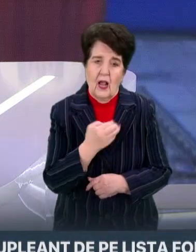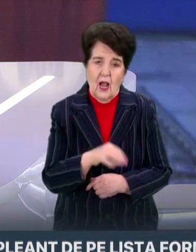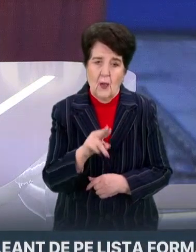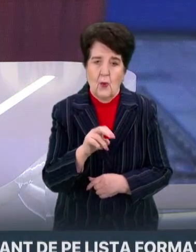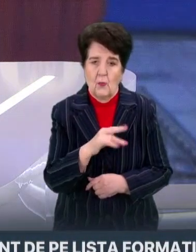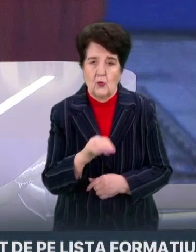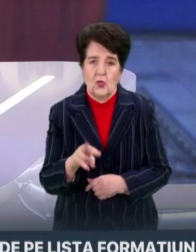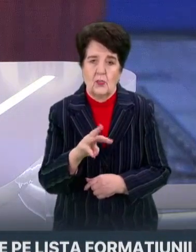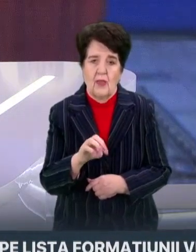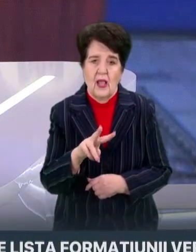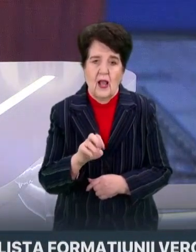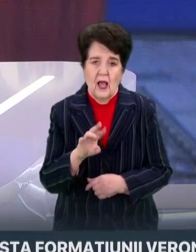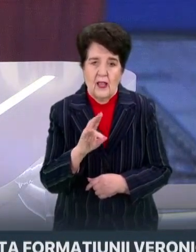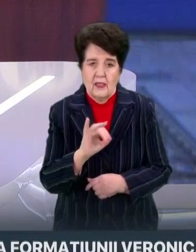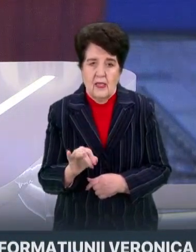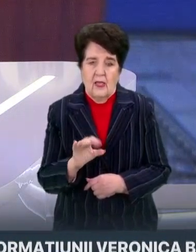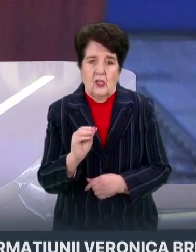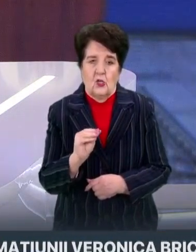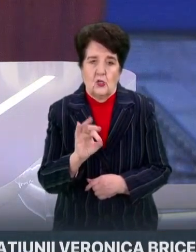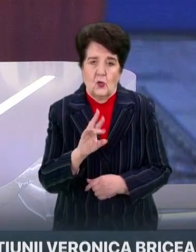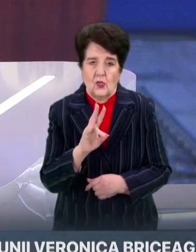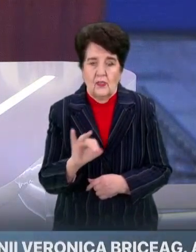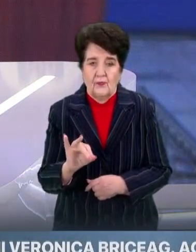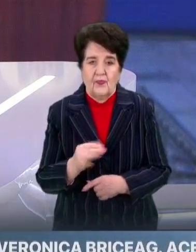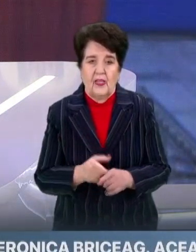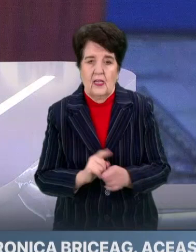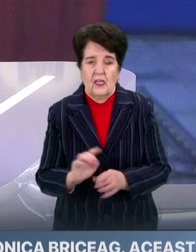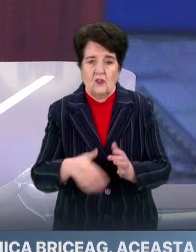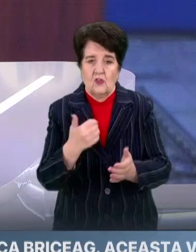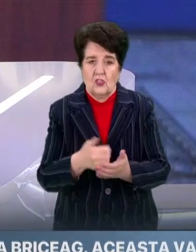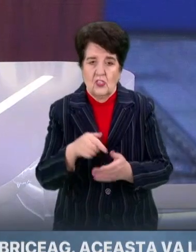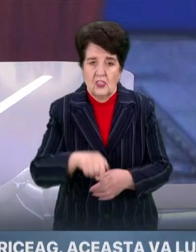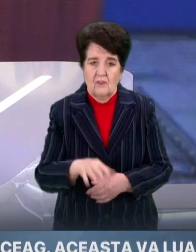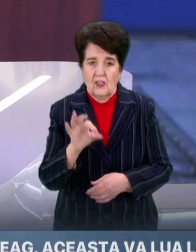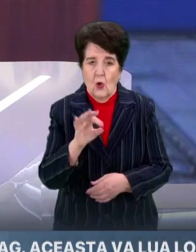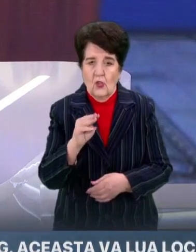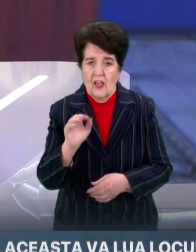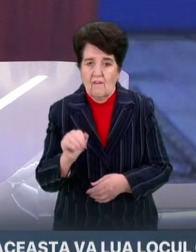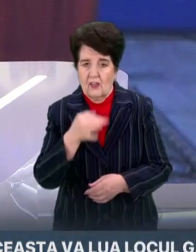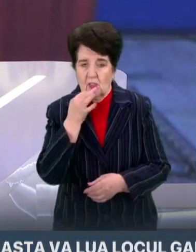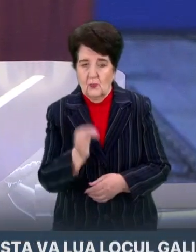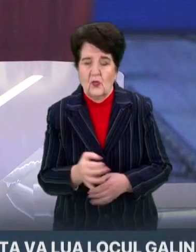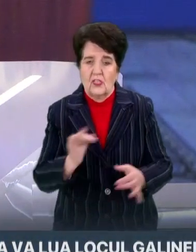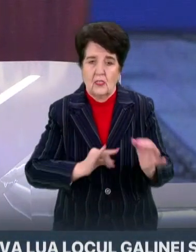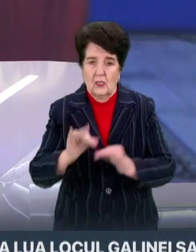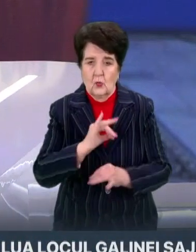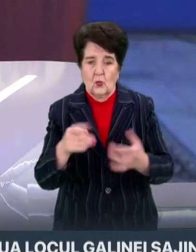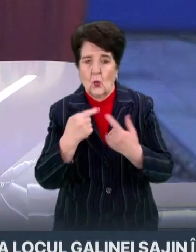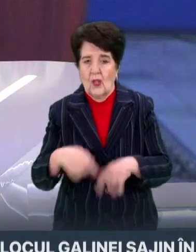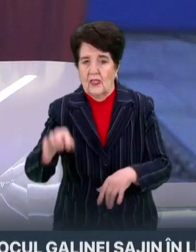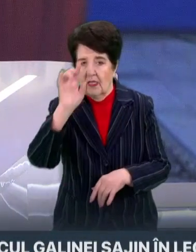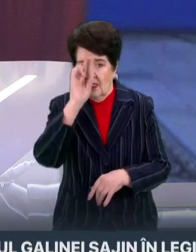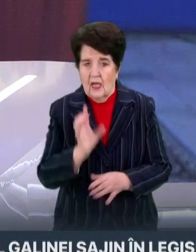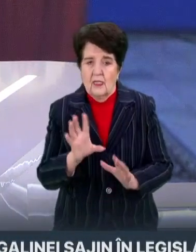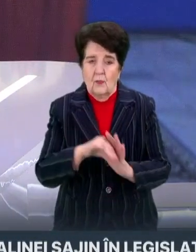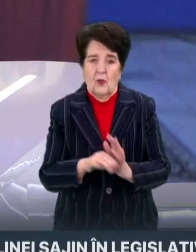Melanie Joly, care a avut loc la Chișinău. În context, șefa diplomației de la Ottawa a subliniat că urmează să discute cu alte state